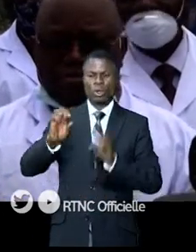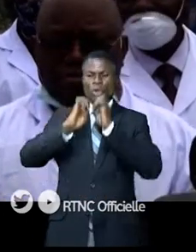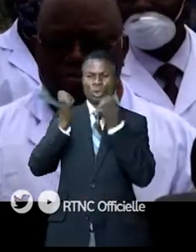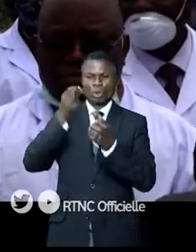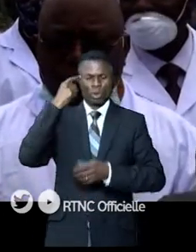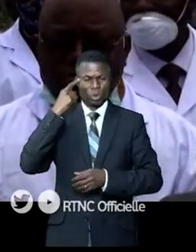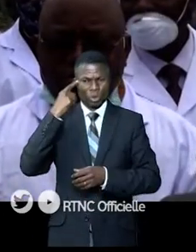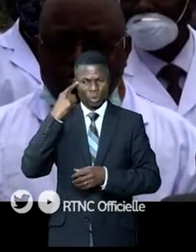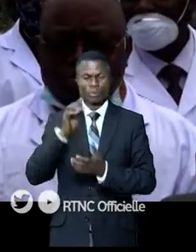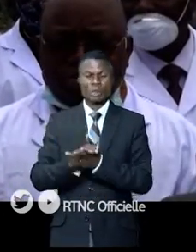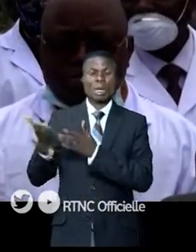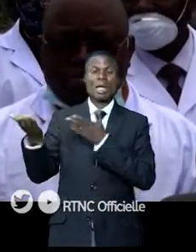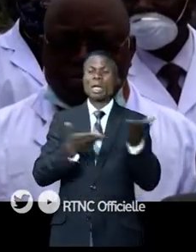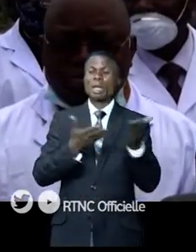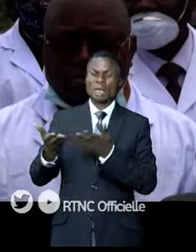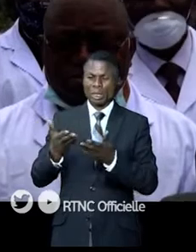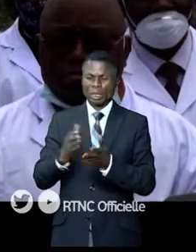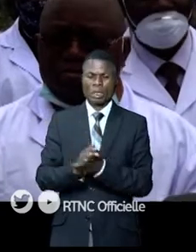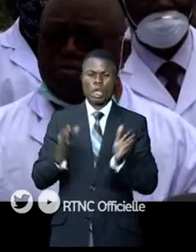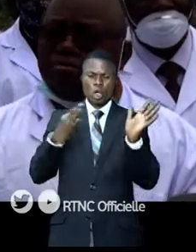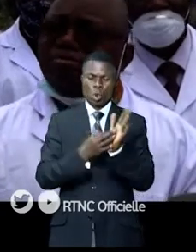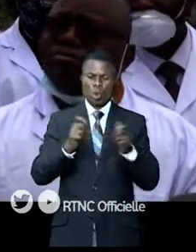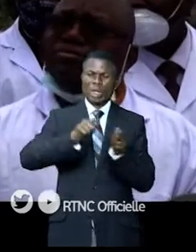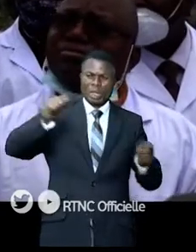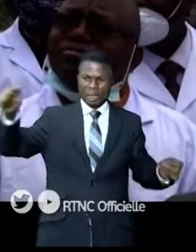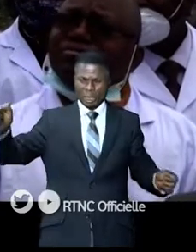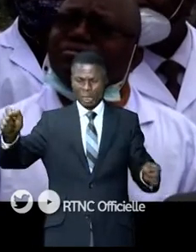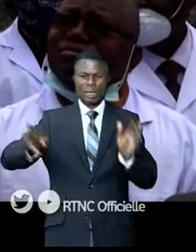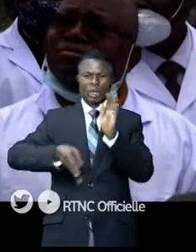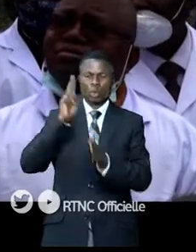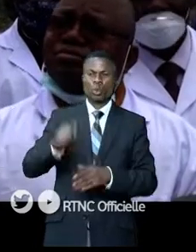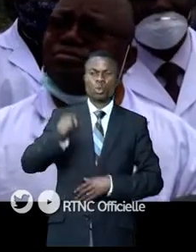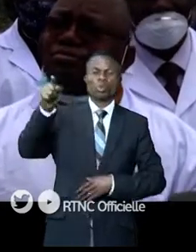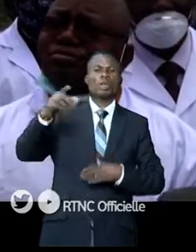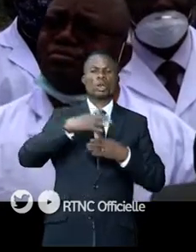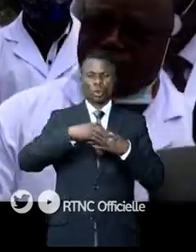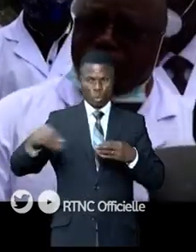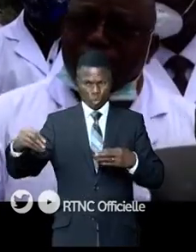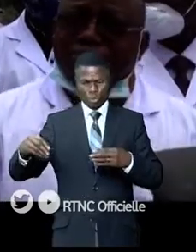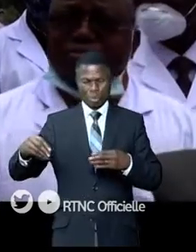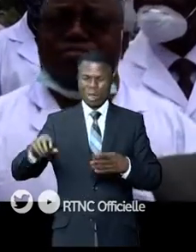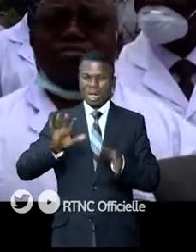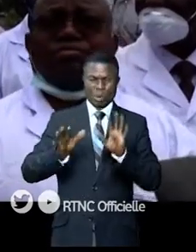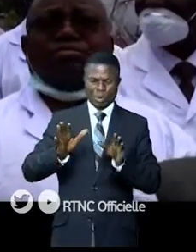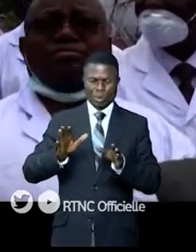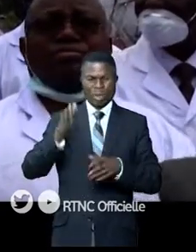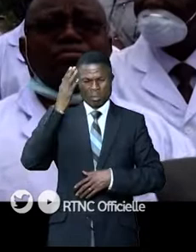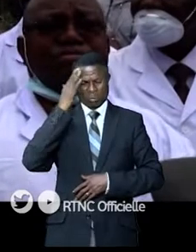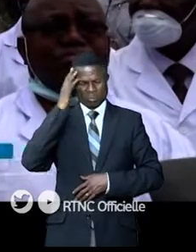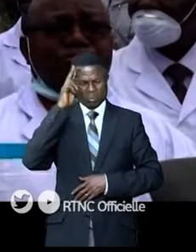Le marché est un marché sur 8 km, qui est un marché de 12 millions de dollars à peu près. Mais nous pensons